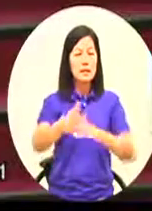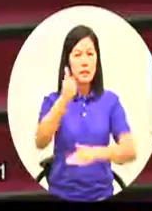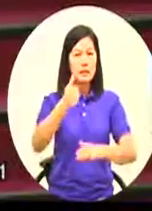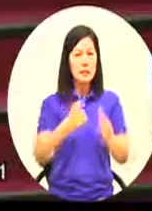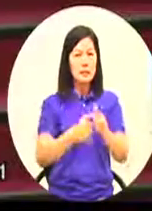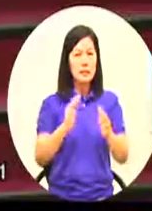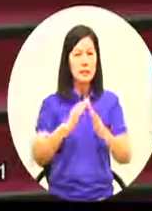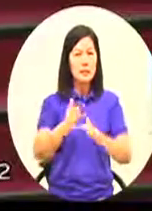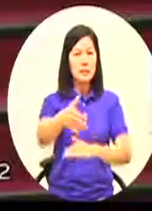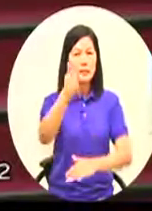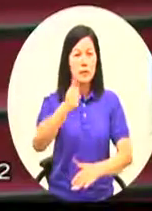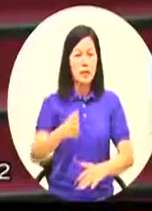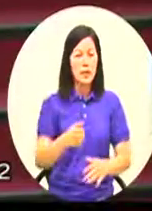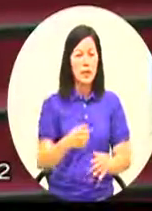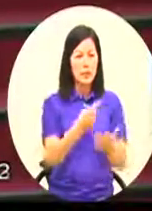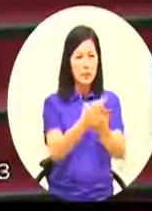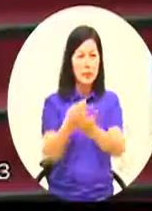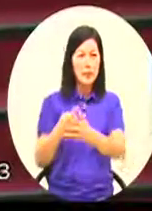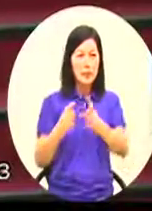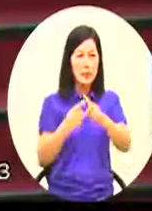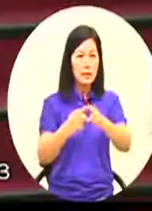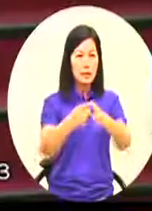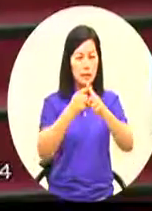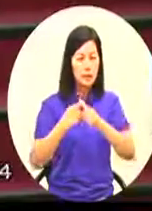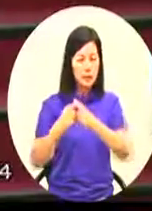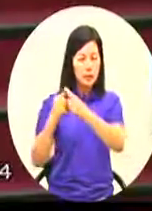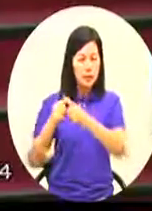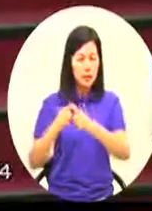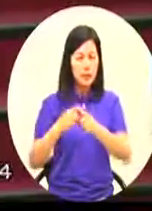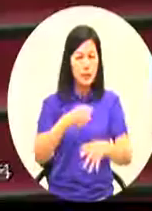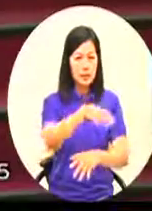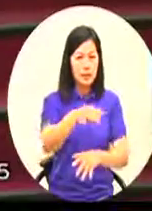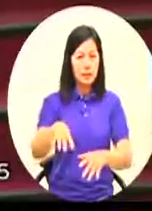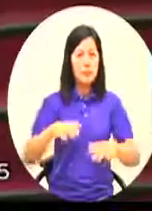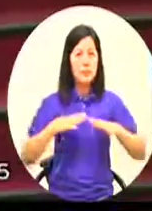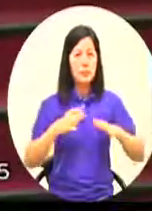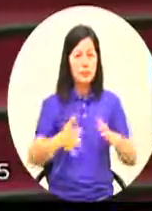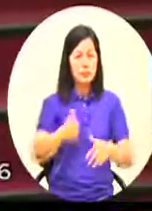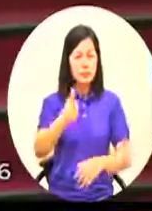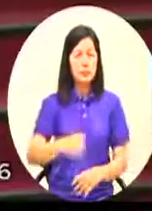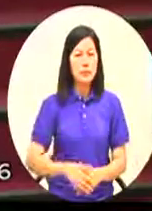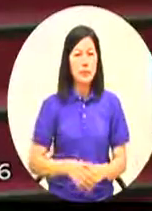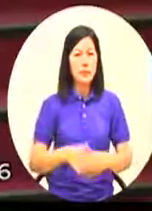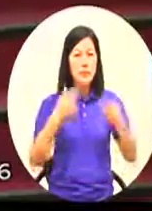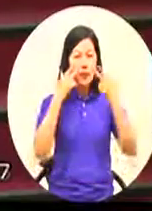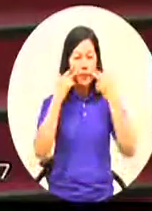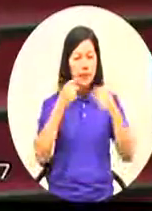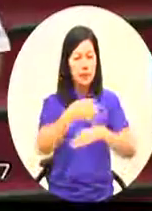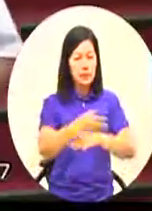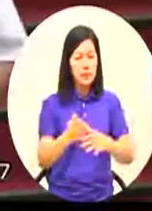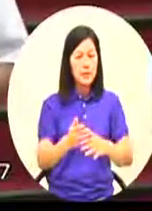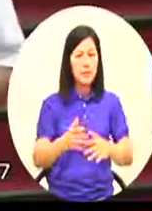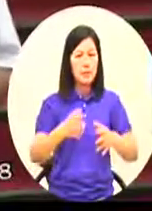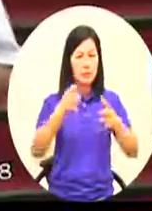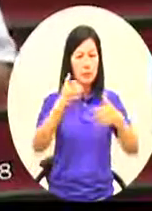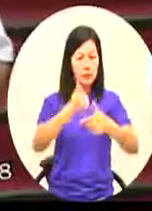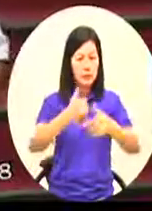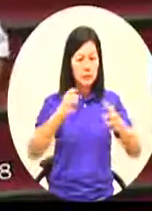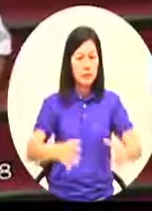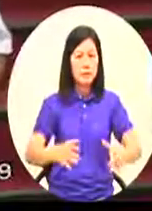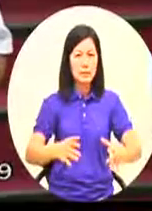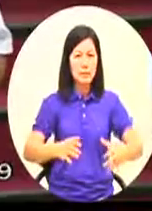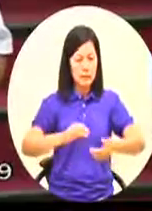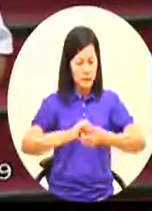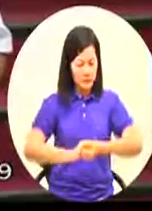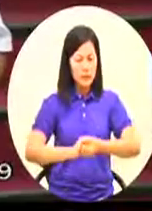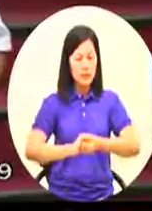长，所有议会的及处长，那么原乡建设是有必要